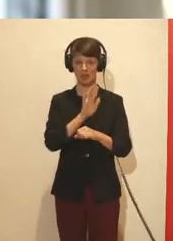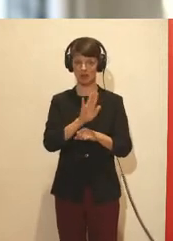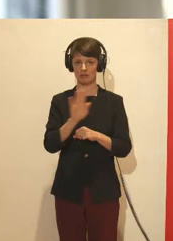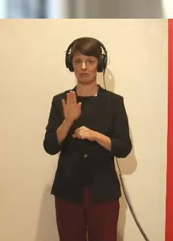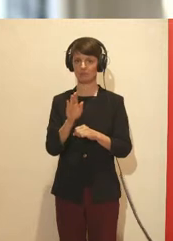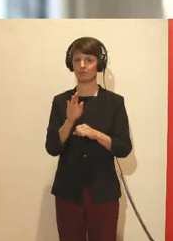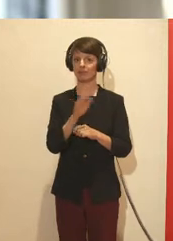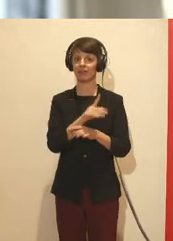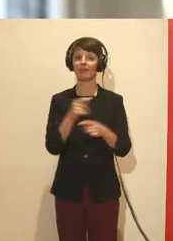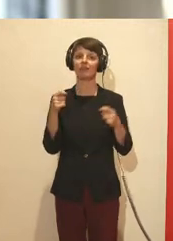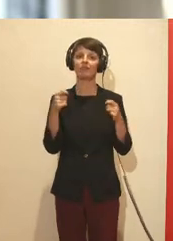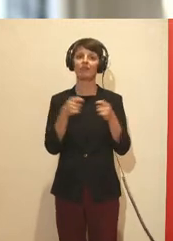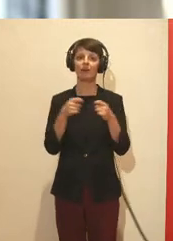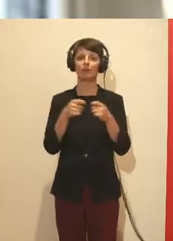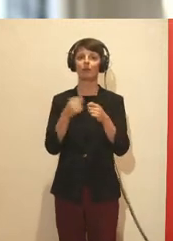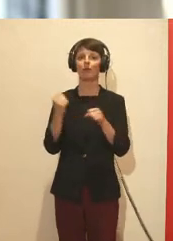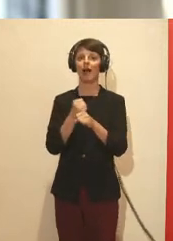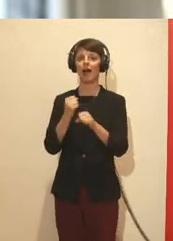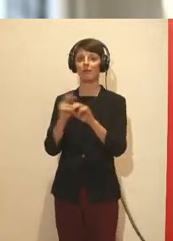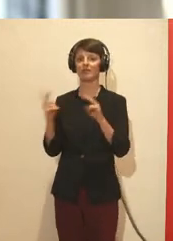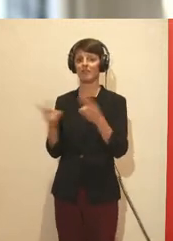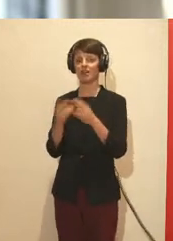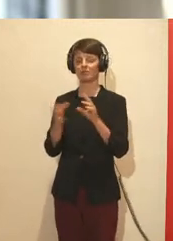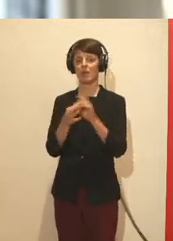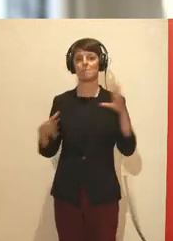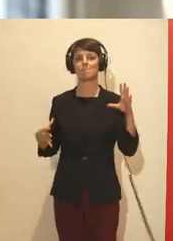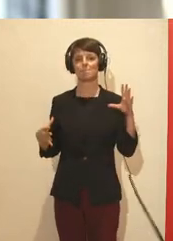zu der apple kasse